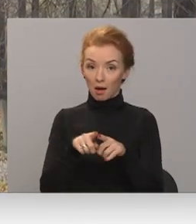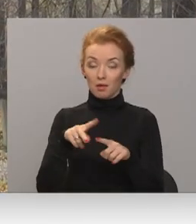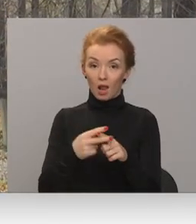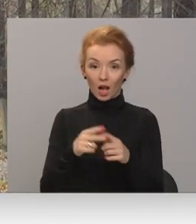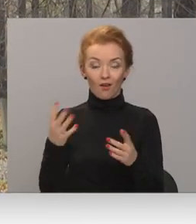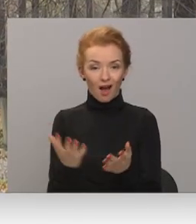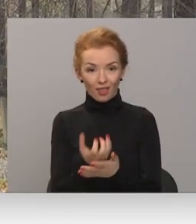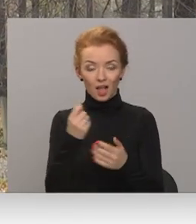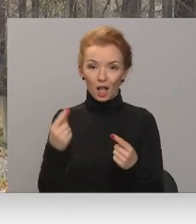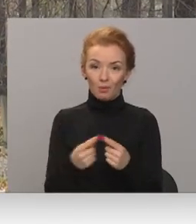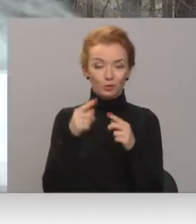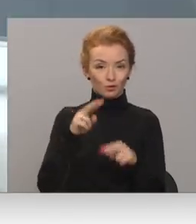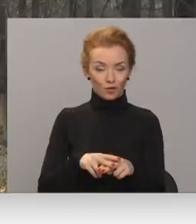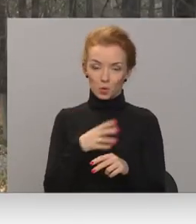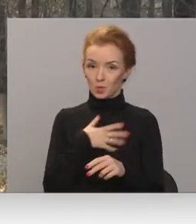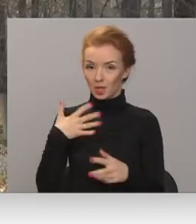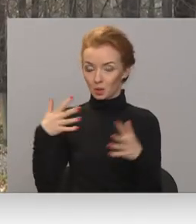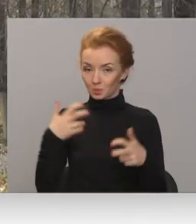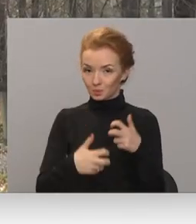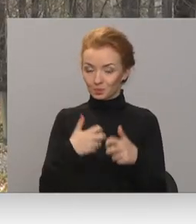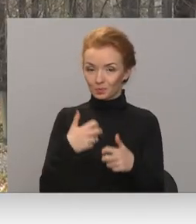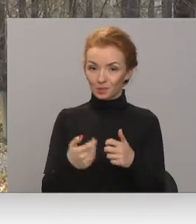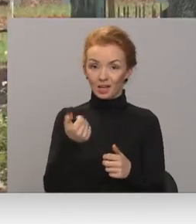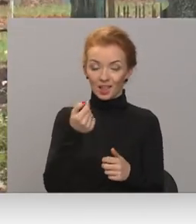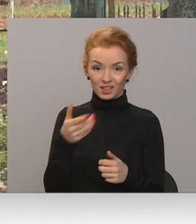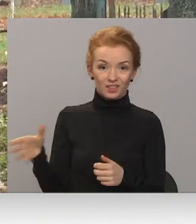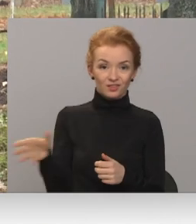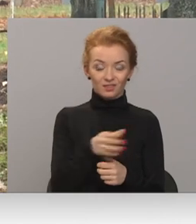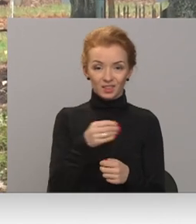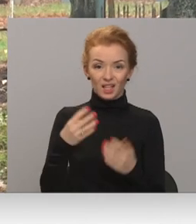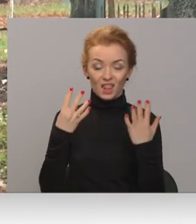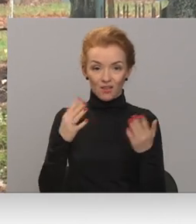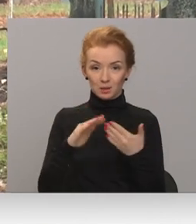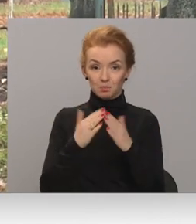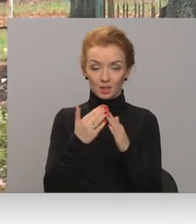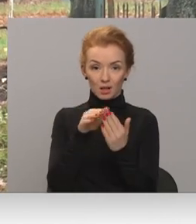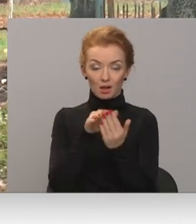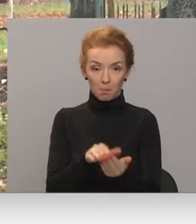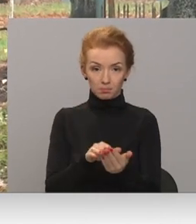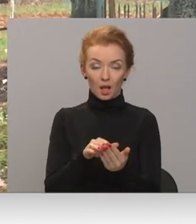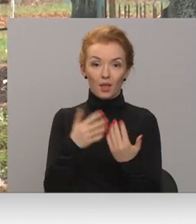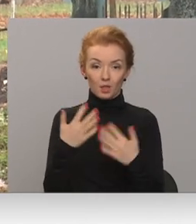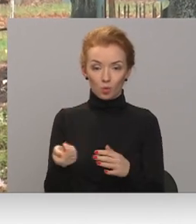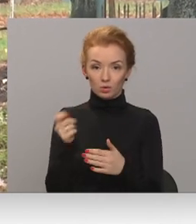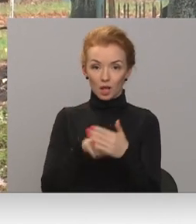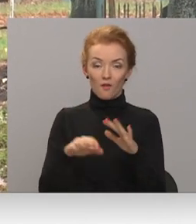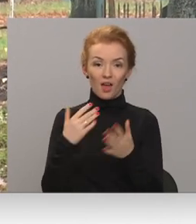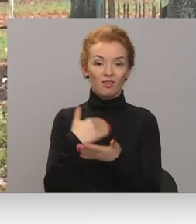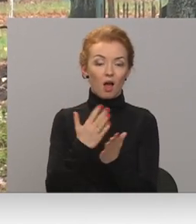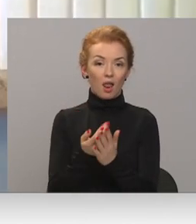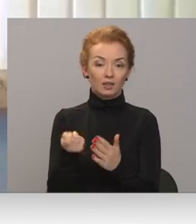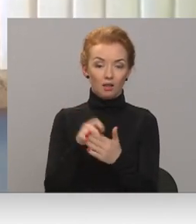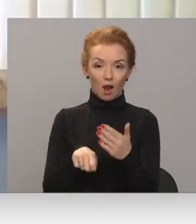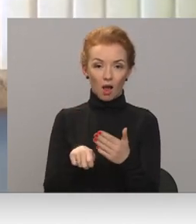atrast atbilstošu vietu esot visai problemātiski. Gandrīz visas 9 pilsētas kapsētas jau slēgtas vai daļai